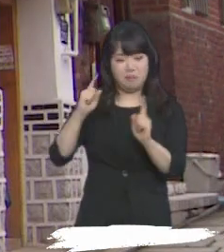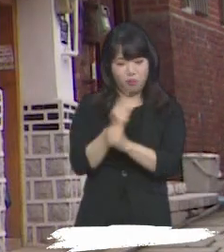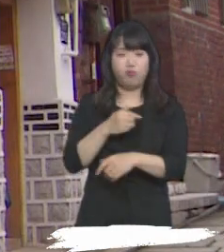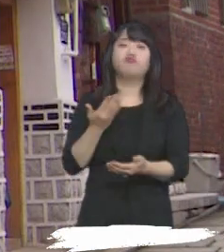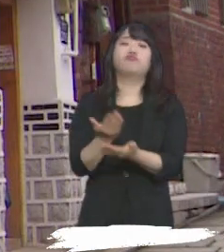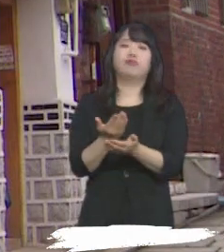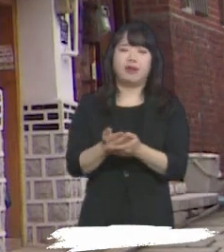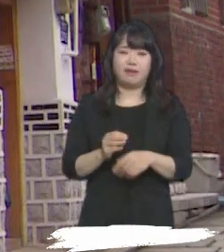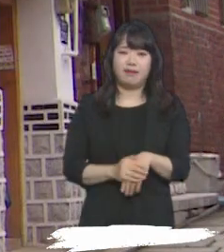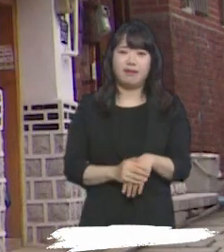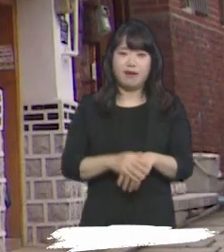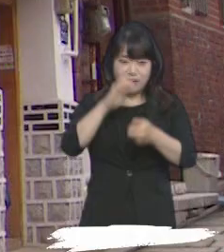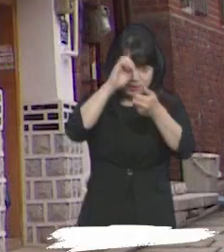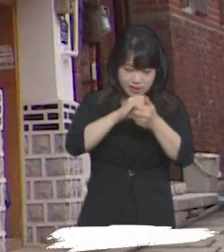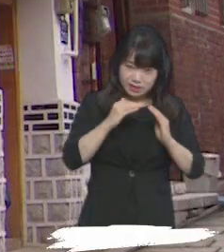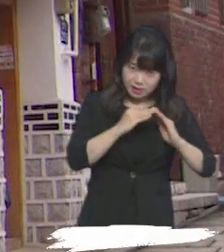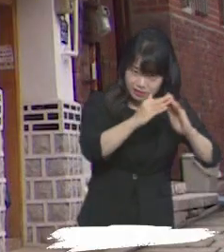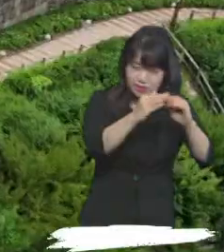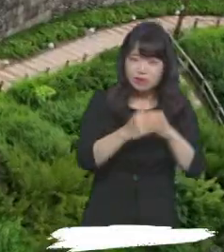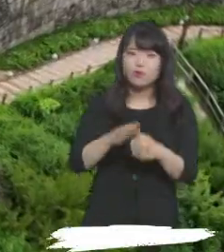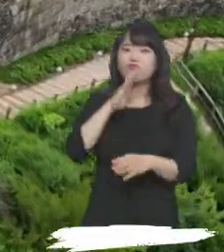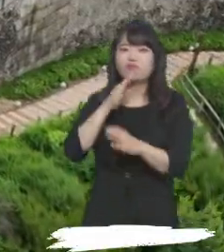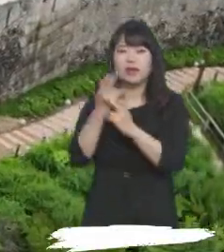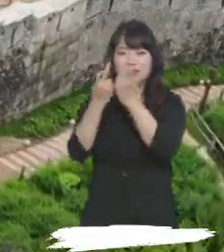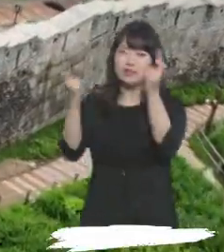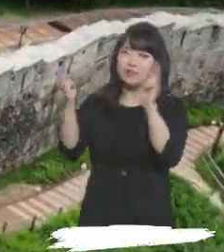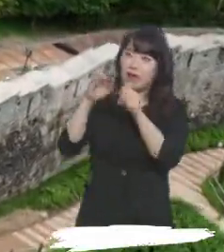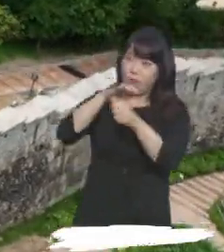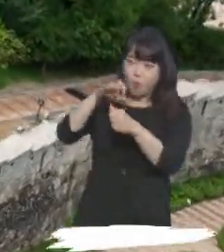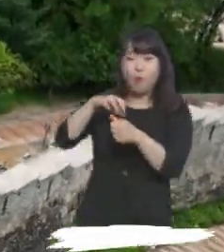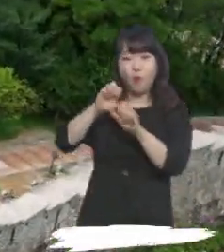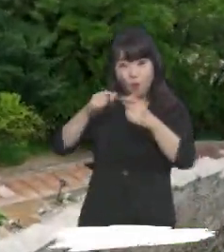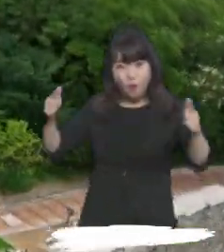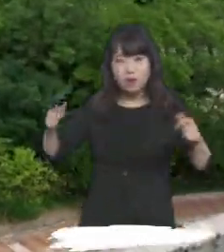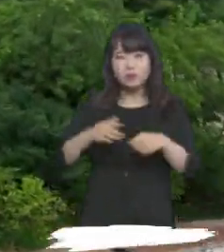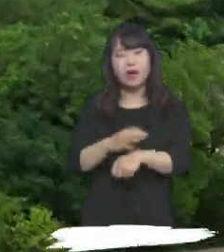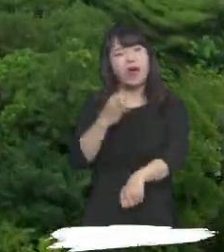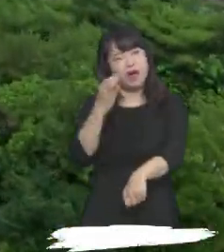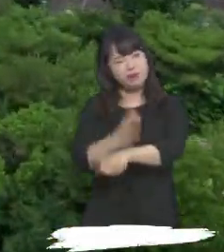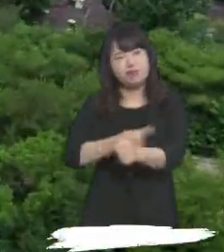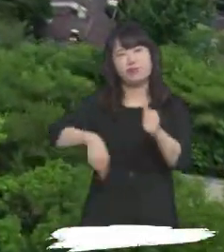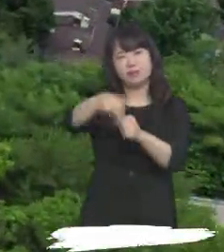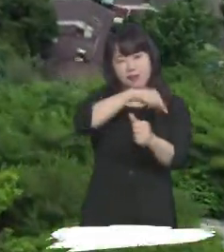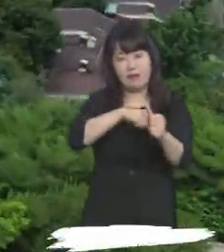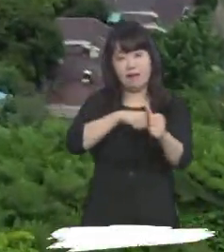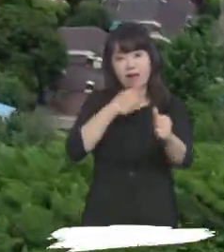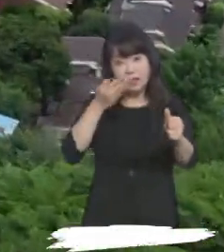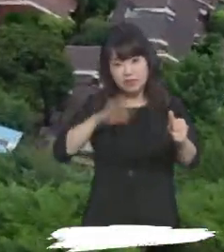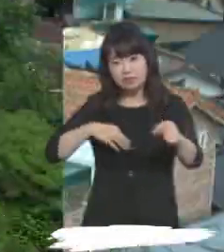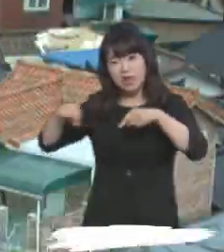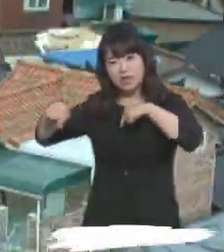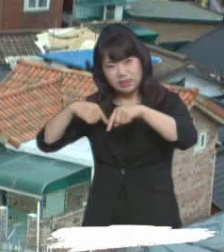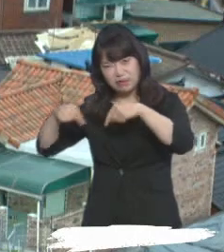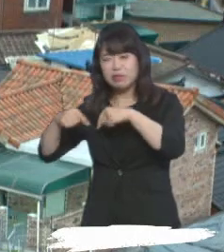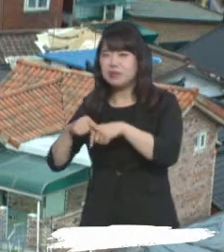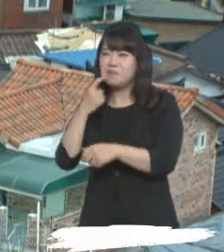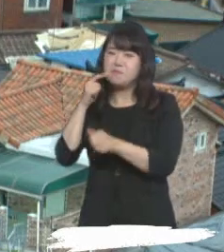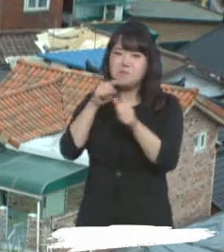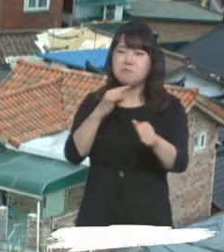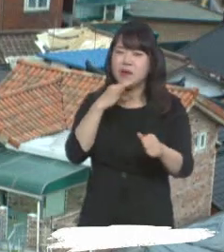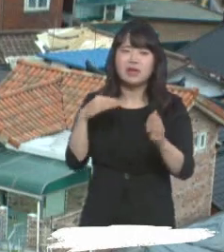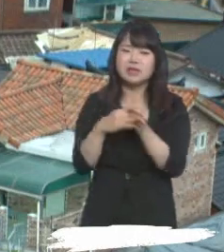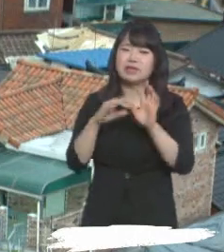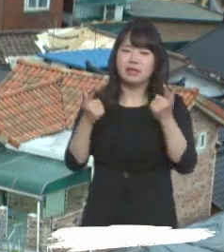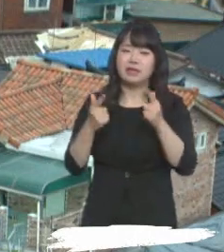한옥과 한양도성 문화재 보존, 북한산 자연경관 유지 등이 불가피한 현실에서 정치적 선전령이 아닌